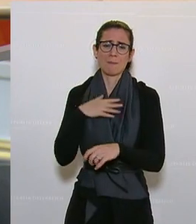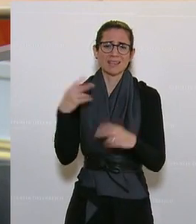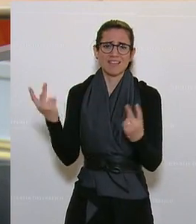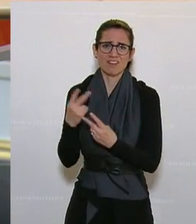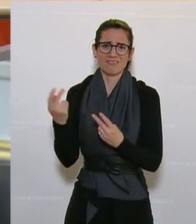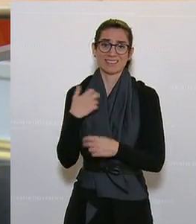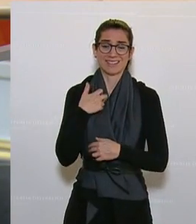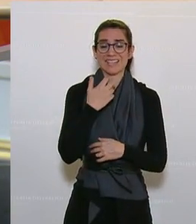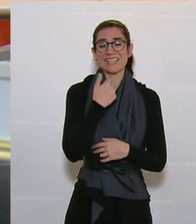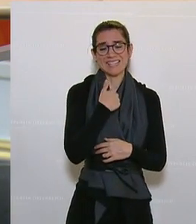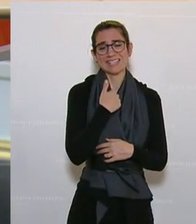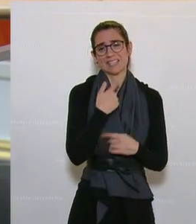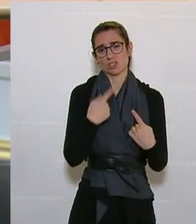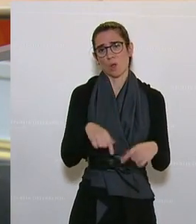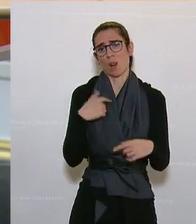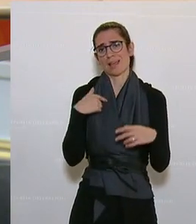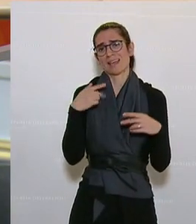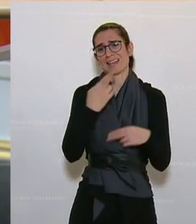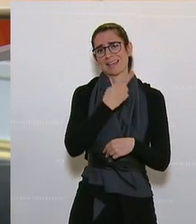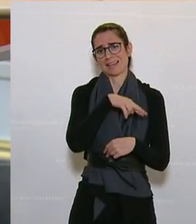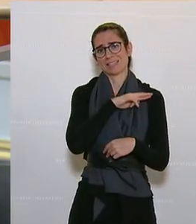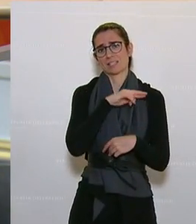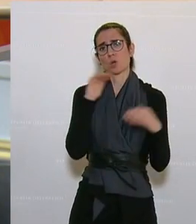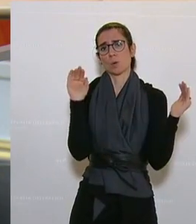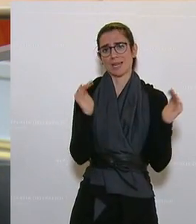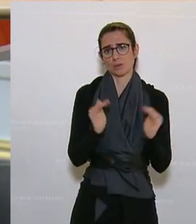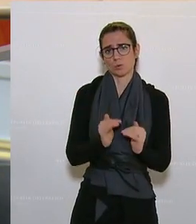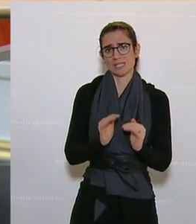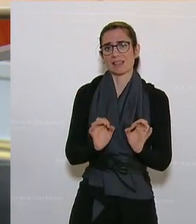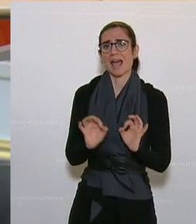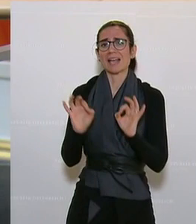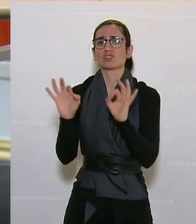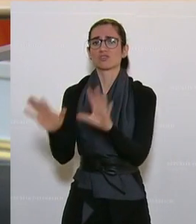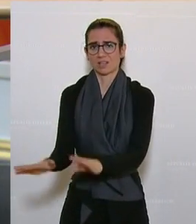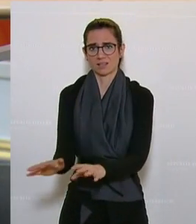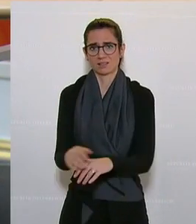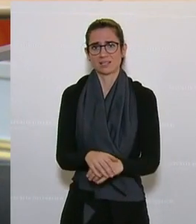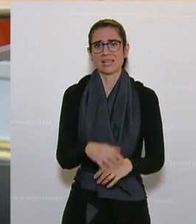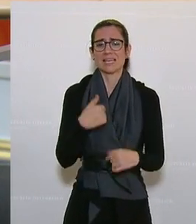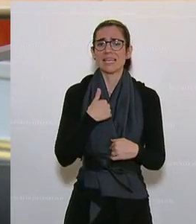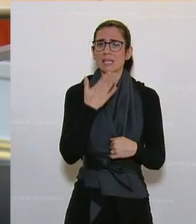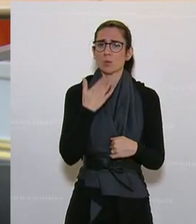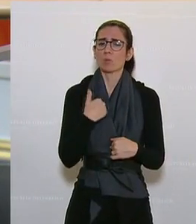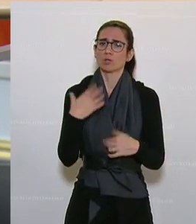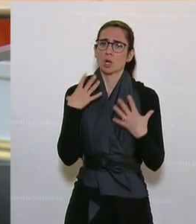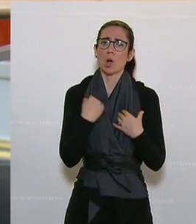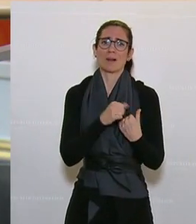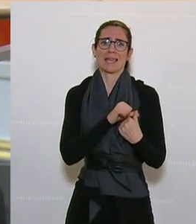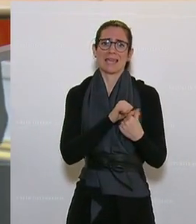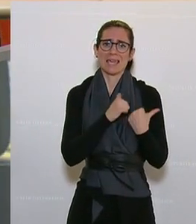diese Risiken zu reduzieren. Ich kann das wirklich nur mit dieser Begründung noch einmal mit einem, wenn Sie so wollen, auch herzlichen Appell